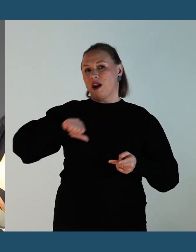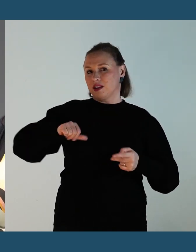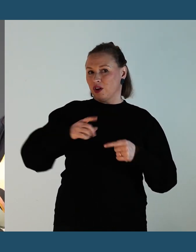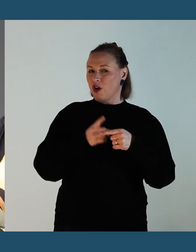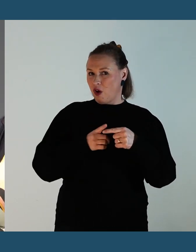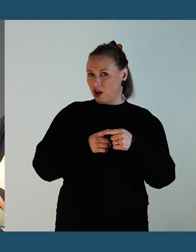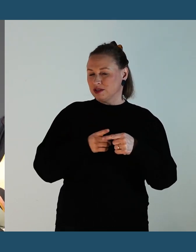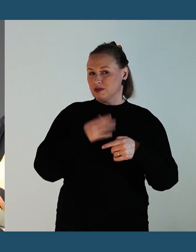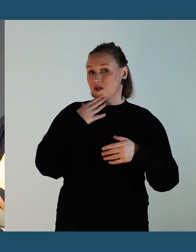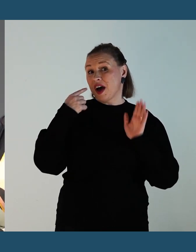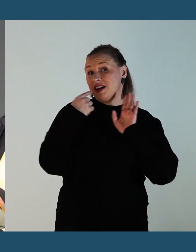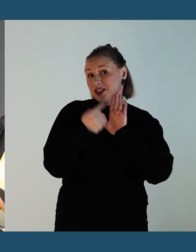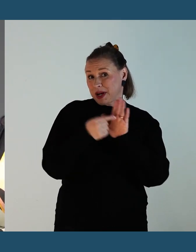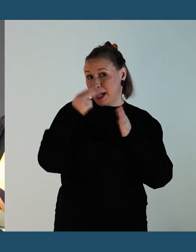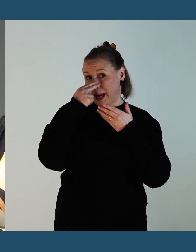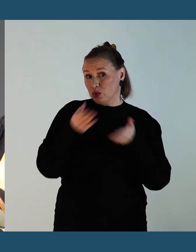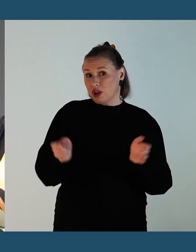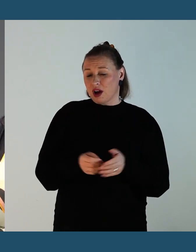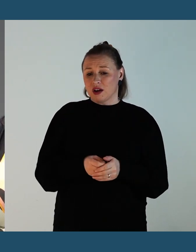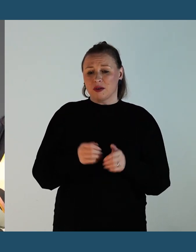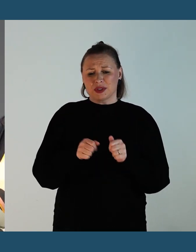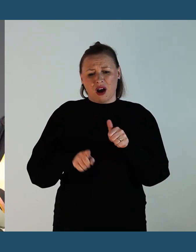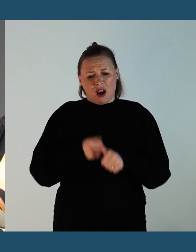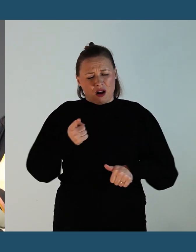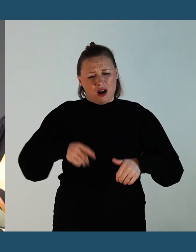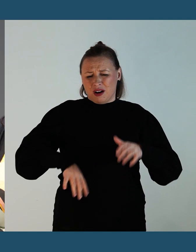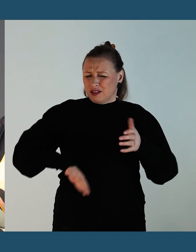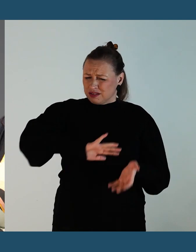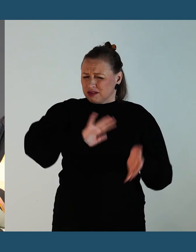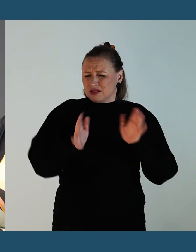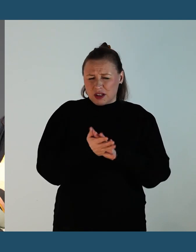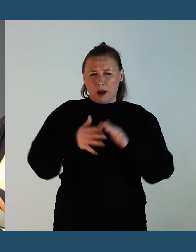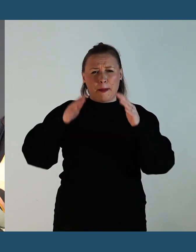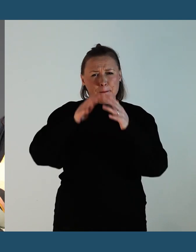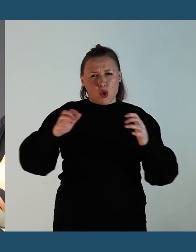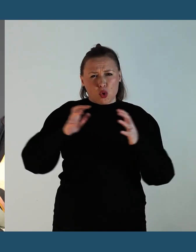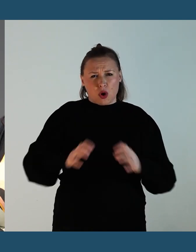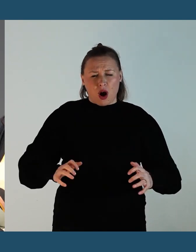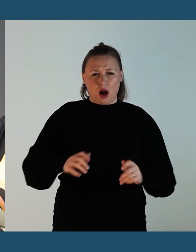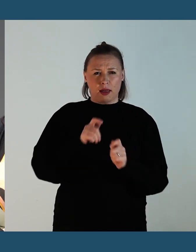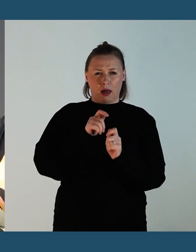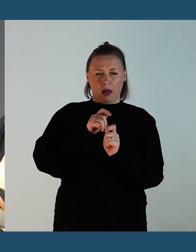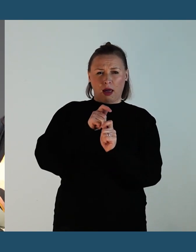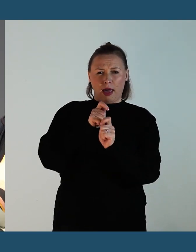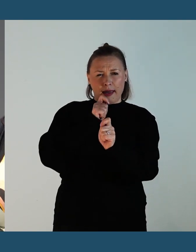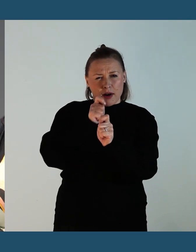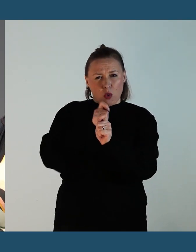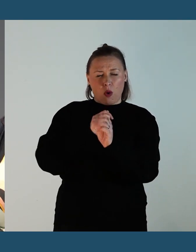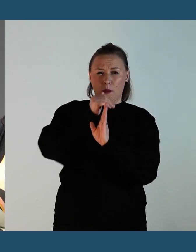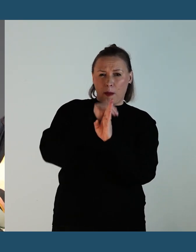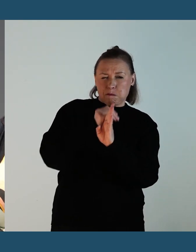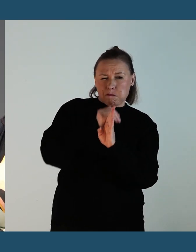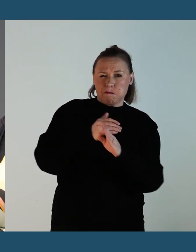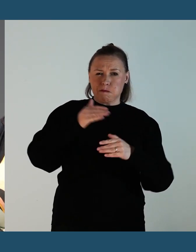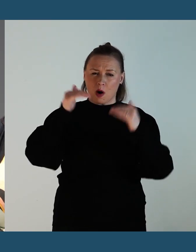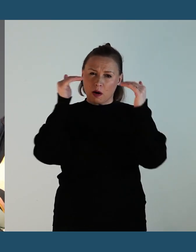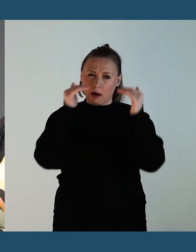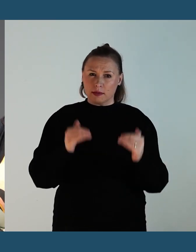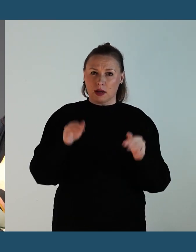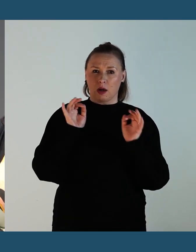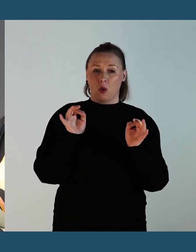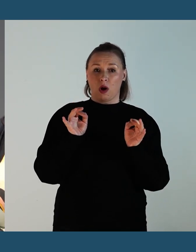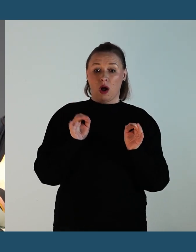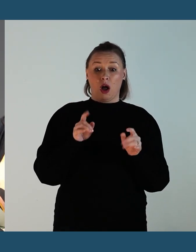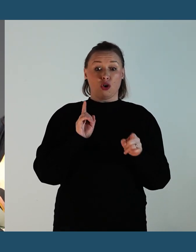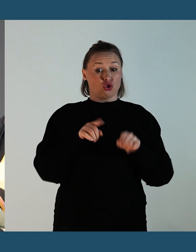ja lähdetään purkamaan ja evaluoimaan niitä rakenteita. Jos meillä ei ole moninaisuutta, niin sitten on